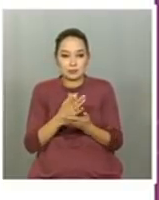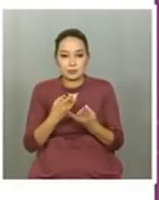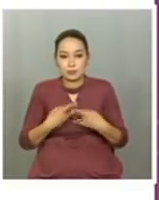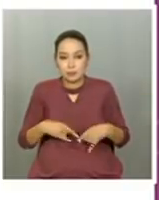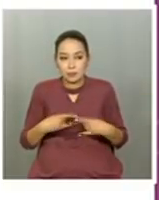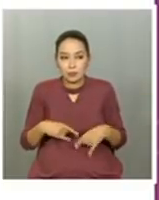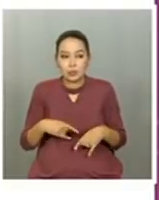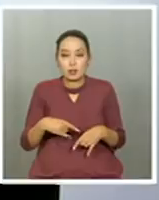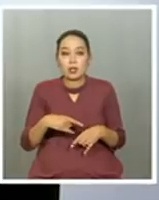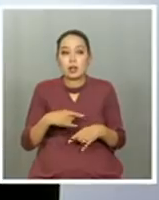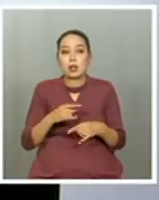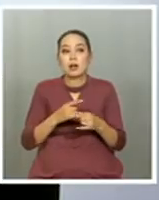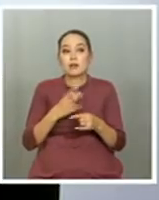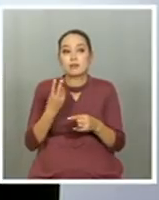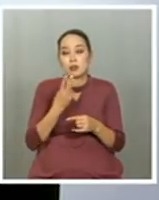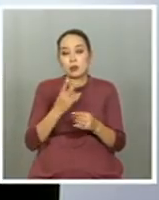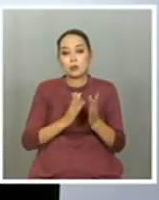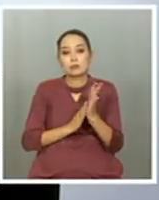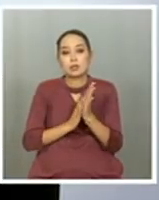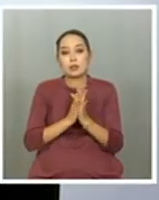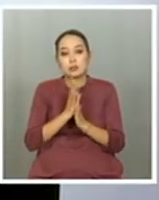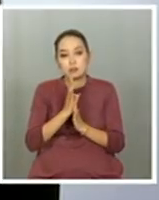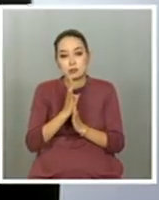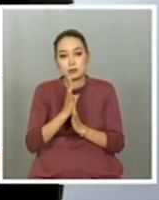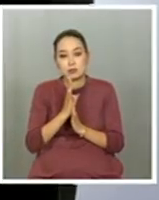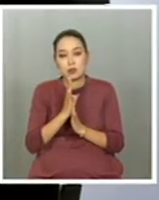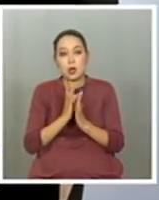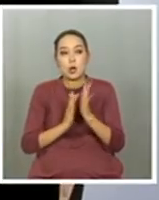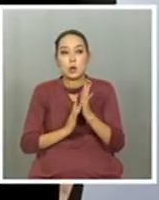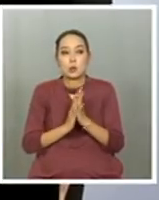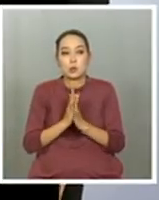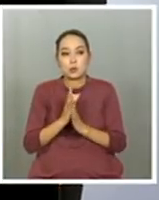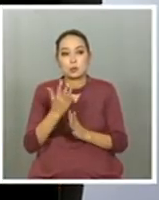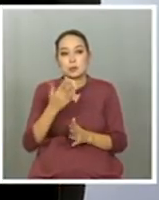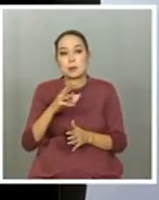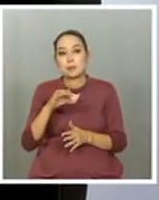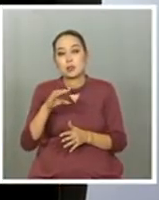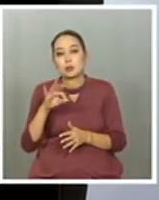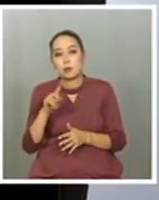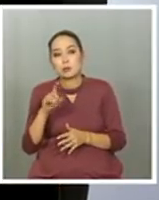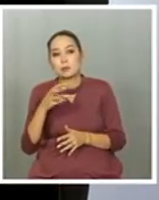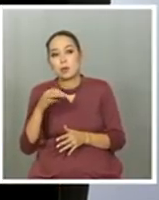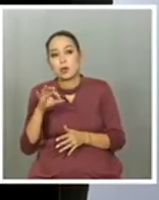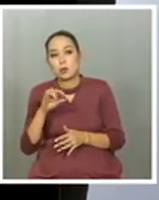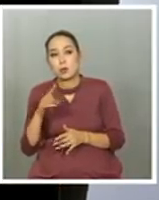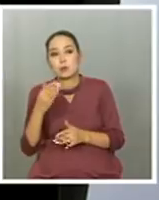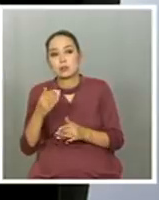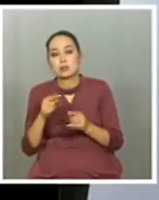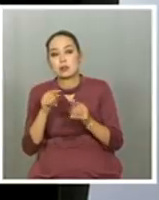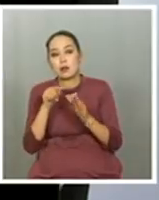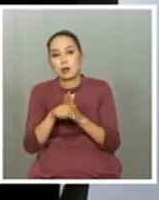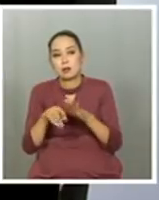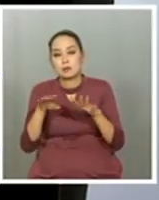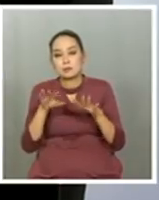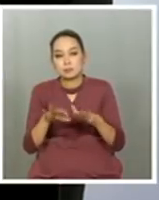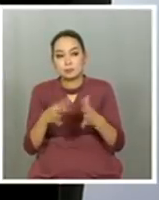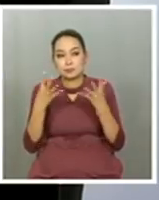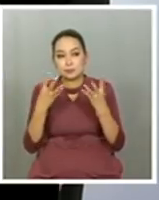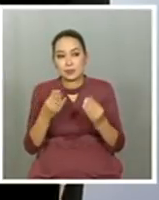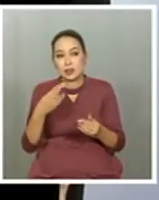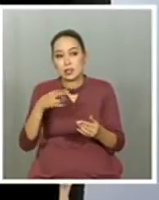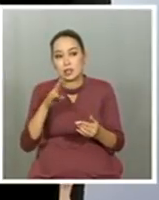Екінші кезең, өсу кезеңі, митоз және миоз аралығындағы интерфаза кезеңі,